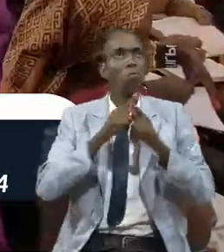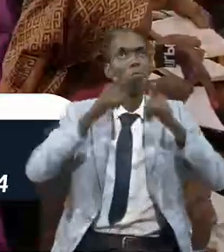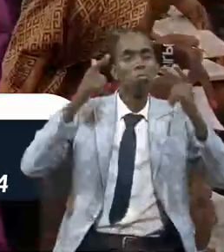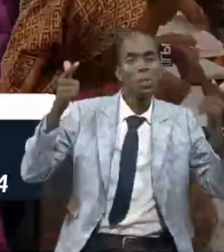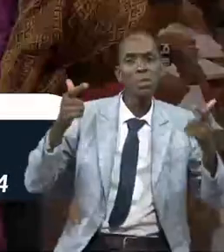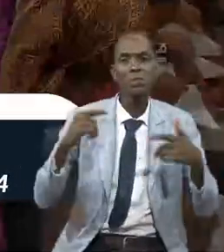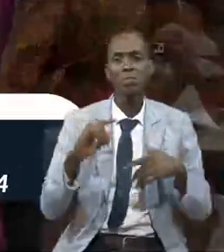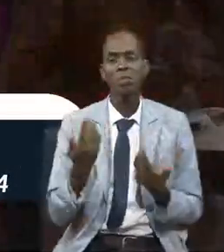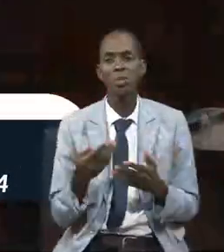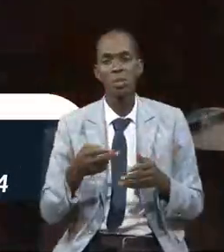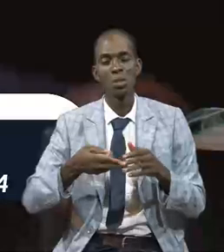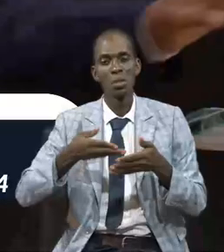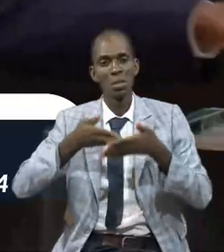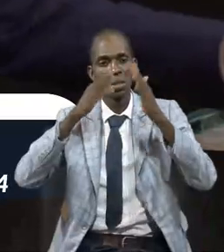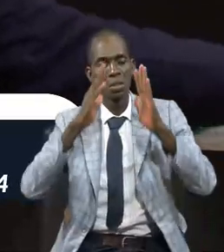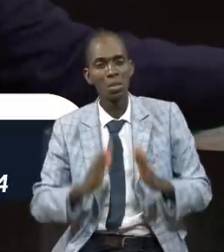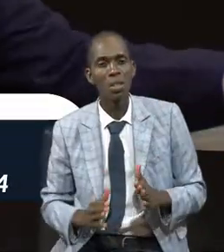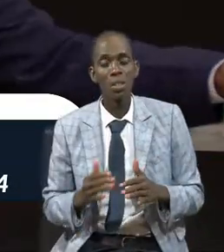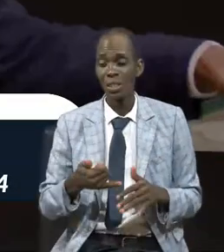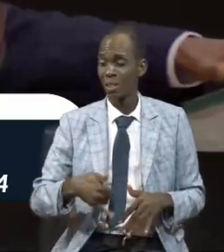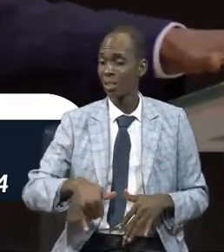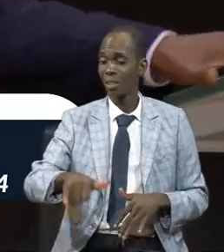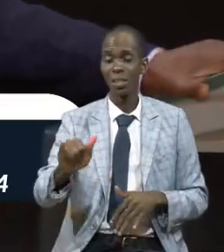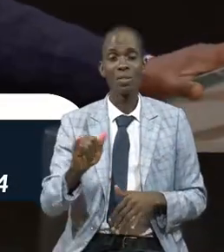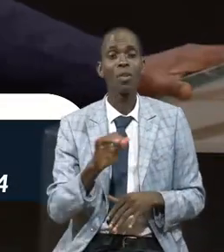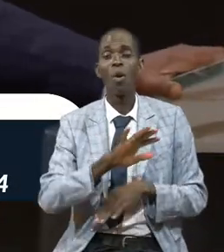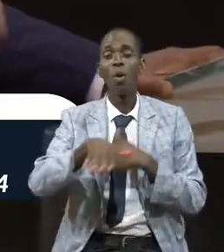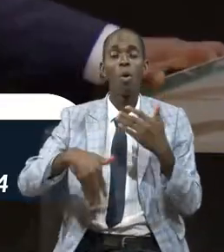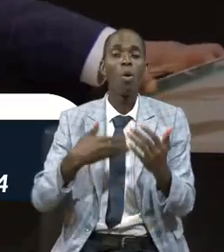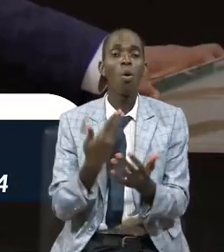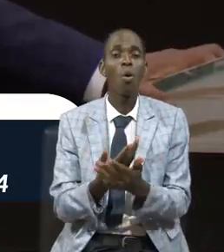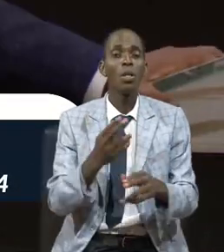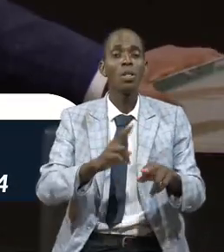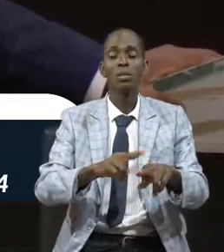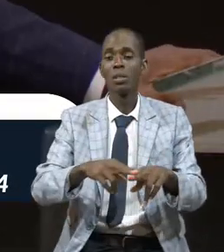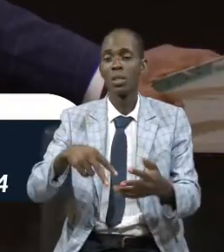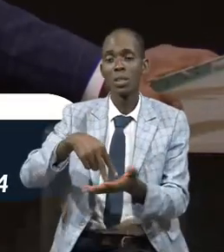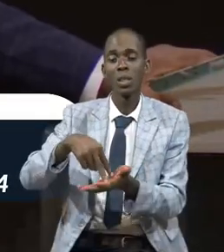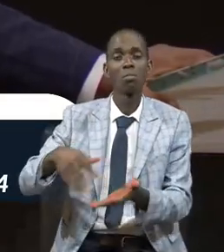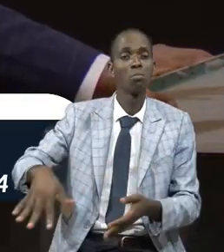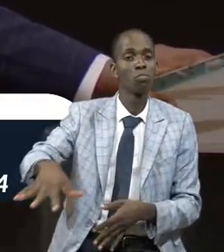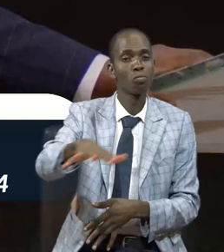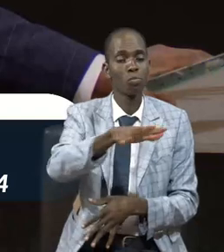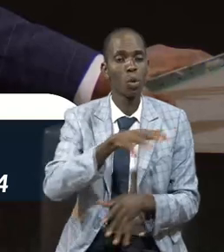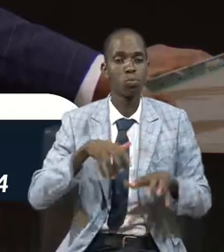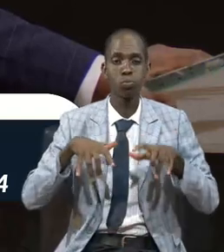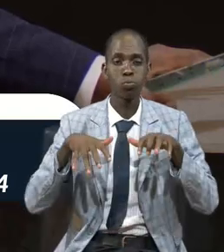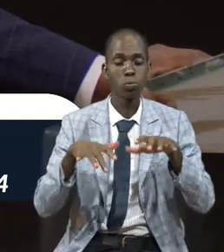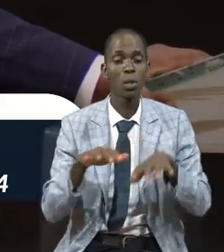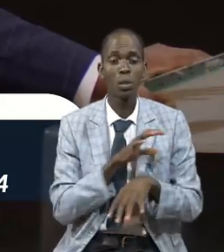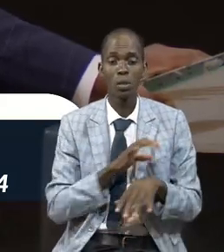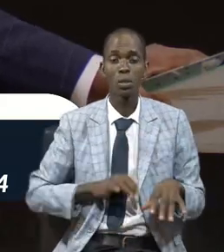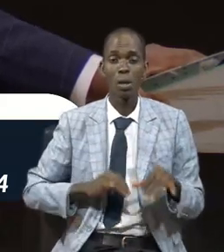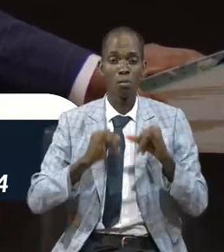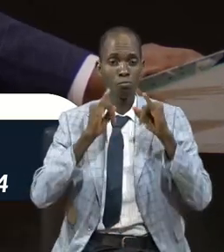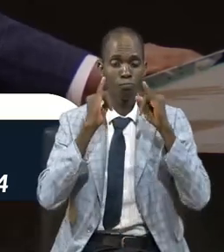divers statuts sociaux. Cependant, à chacun d'eux, sans exception, il a dit, car je vous le dis, si